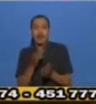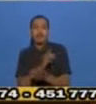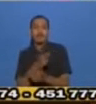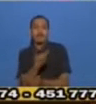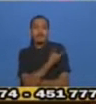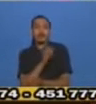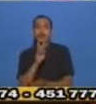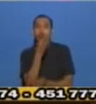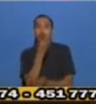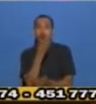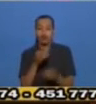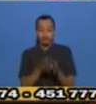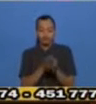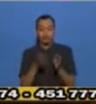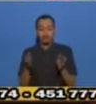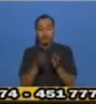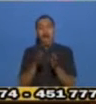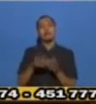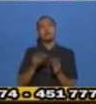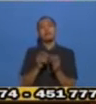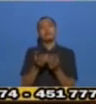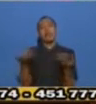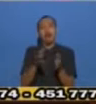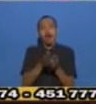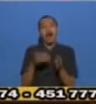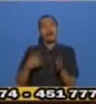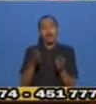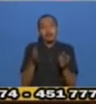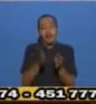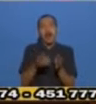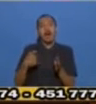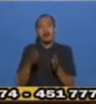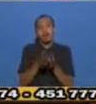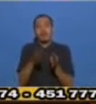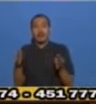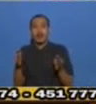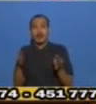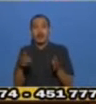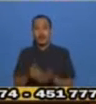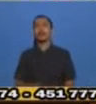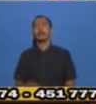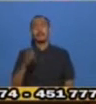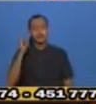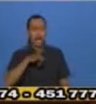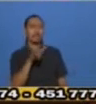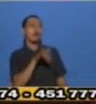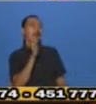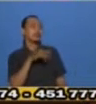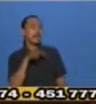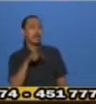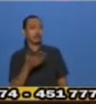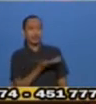mendapatkan sertifikasi baik dari MUI maupun dari Badan POM. Artinya ini apa ya,